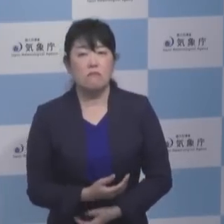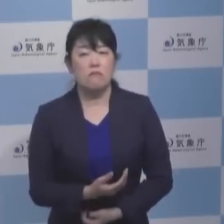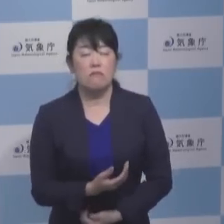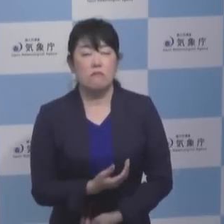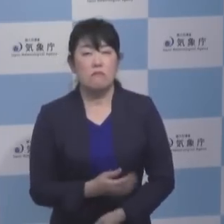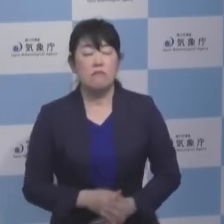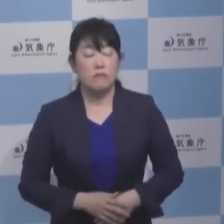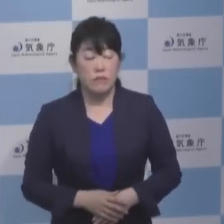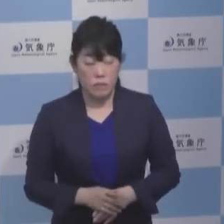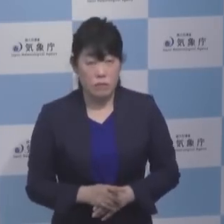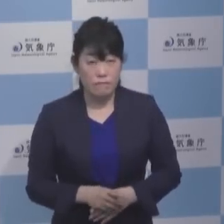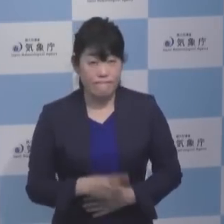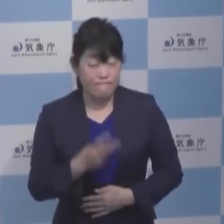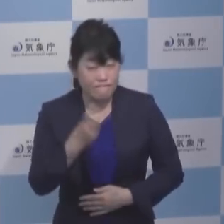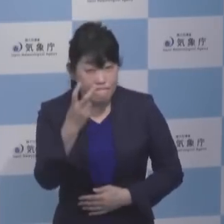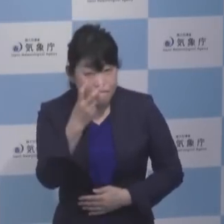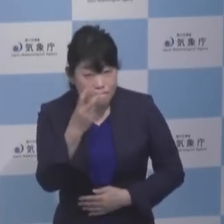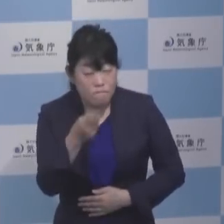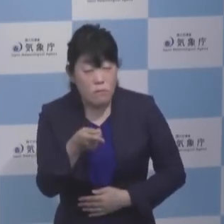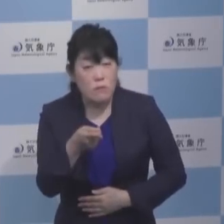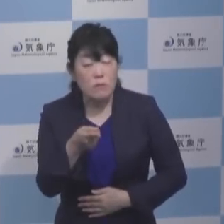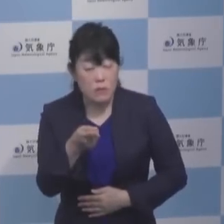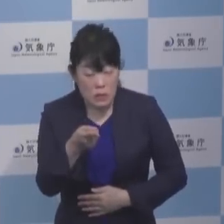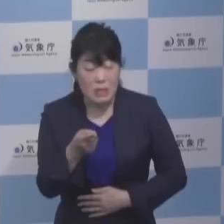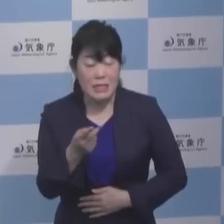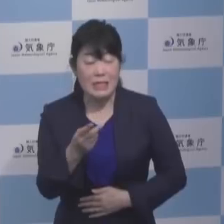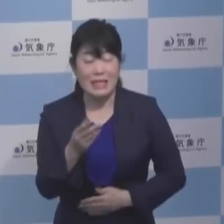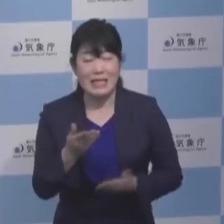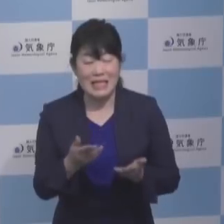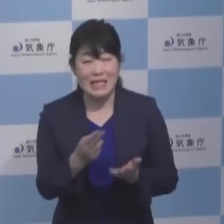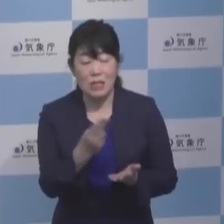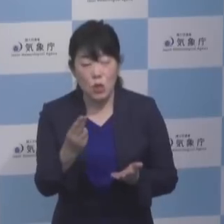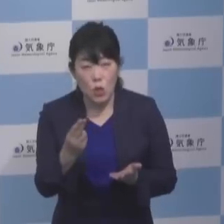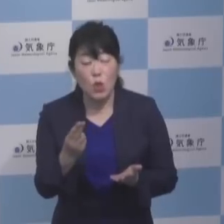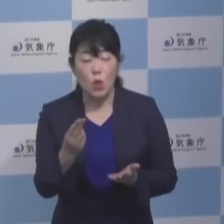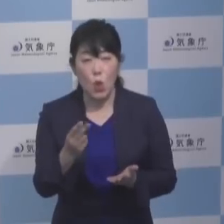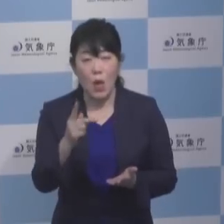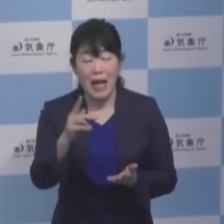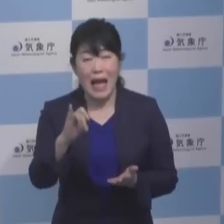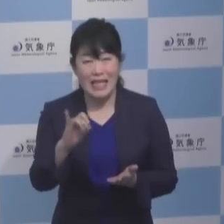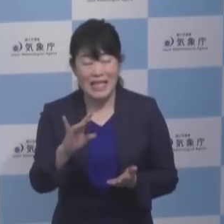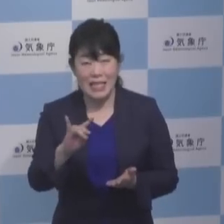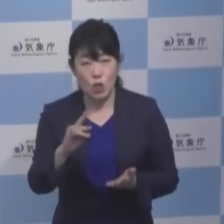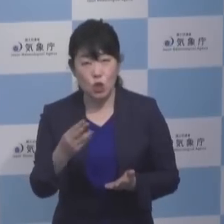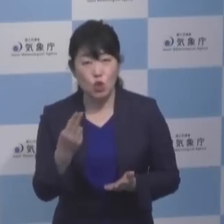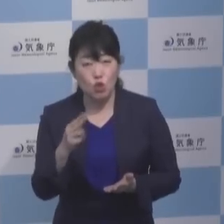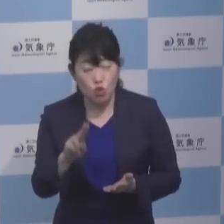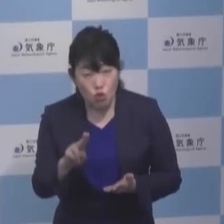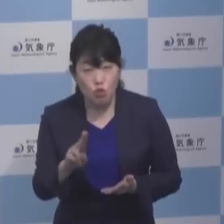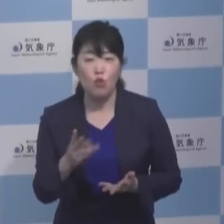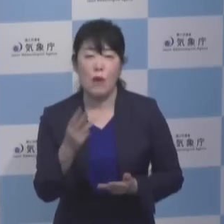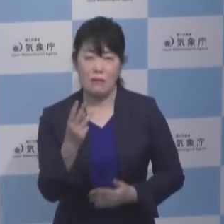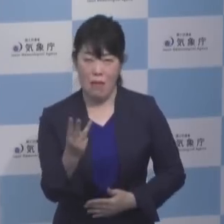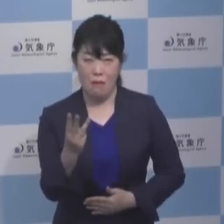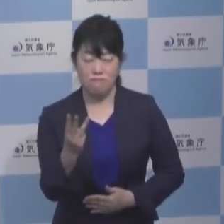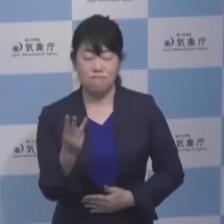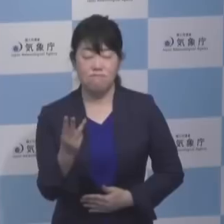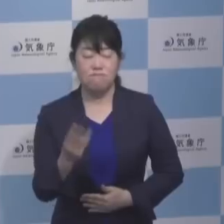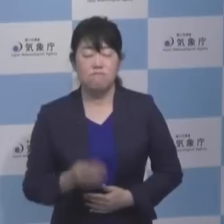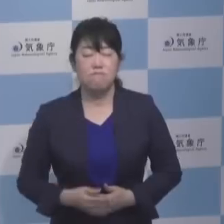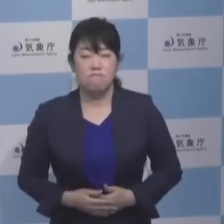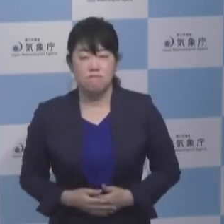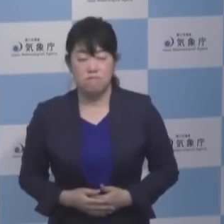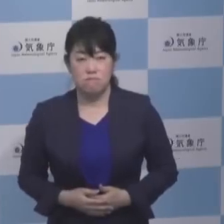観測した長周期地震動階級は3ですね。 はい、 はい、で緊急地震速報の方ですね。